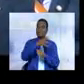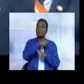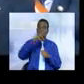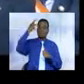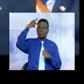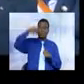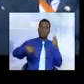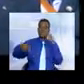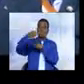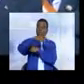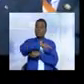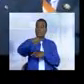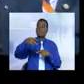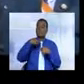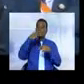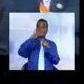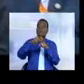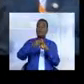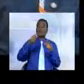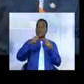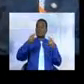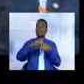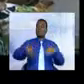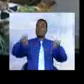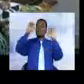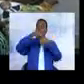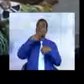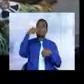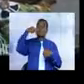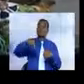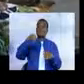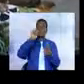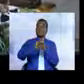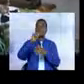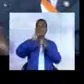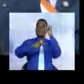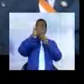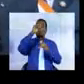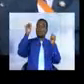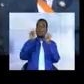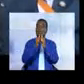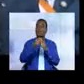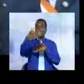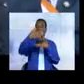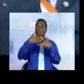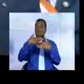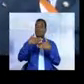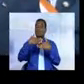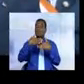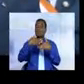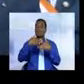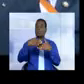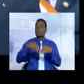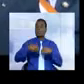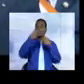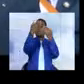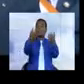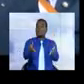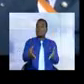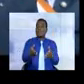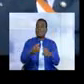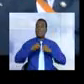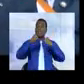avez, dans des mots très forts, dit que cette construction à côté de cette table centenaire donne